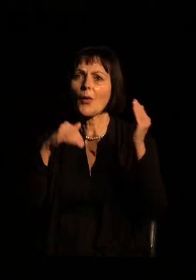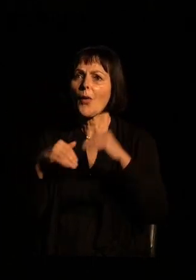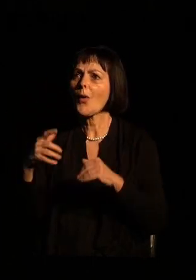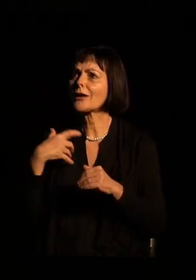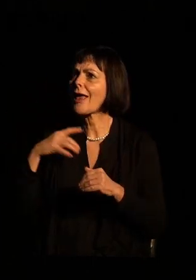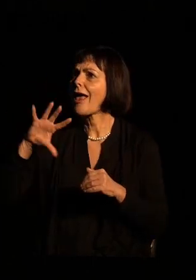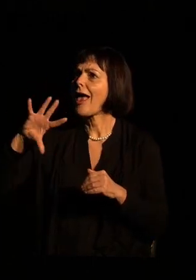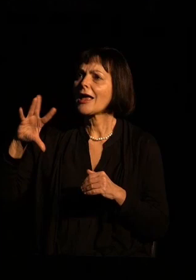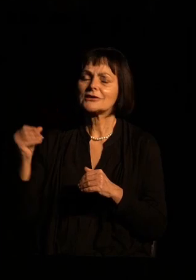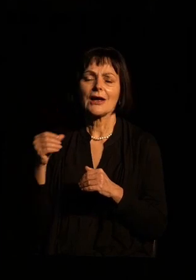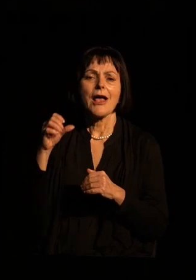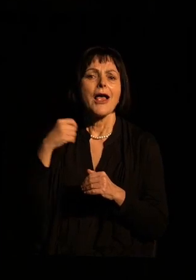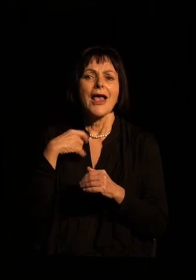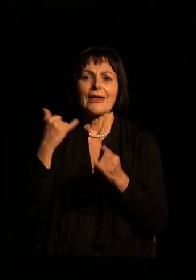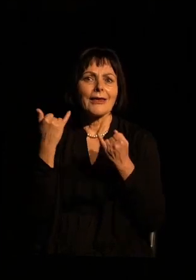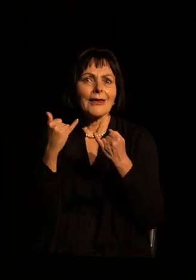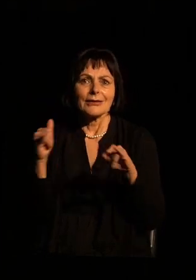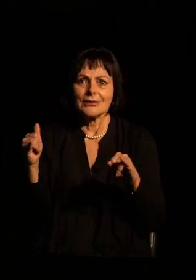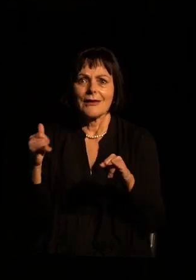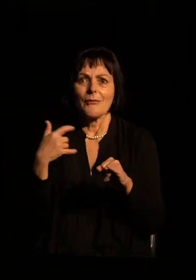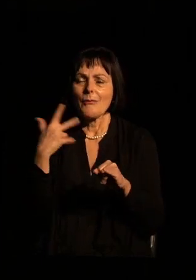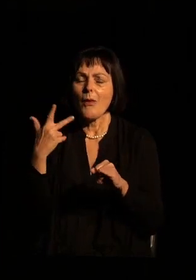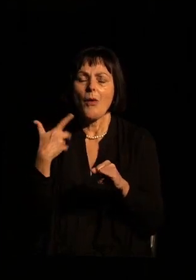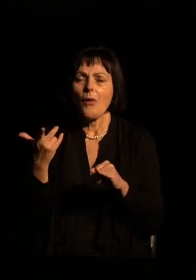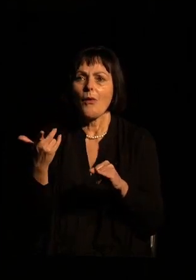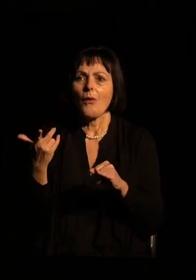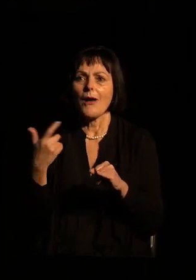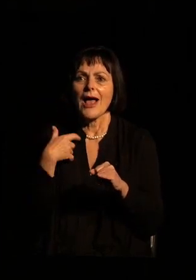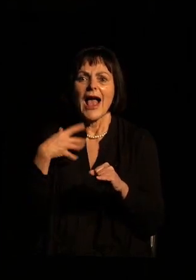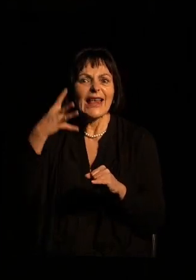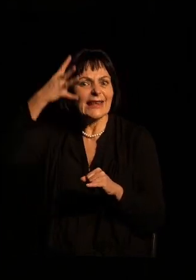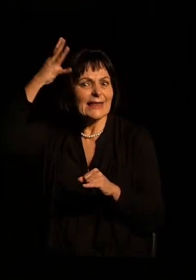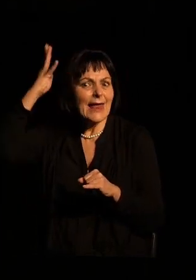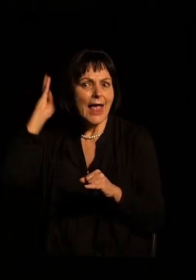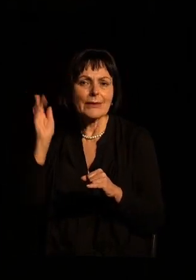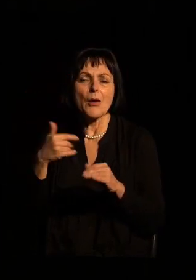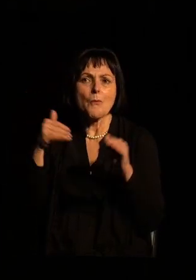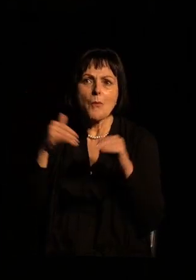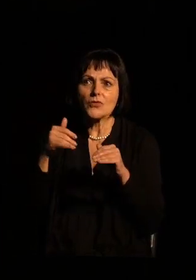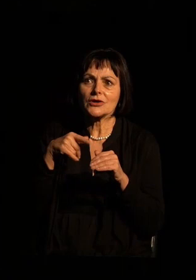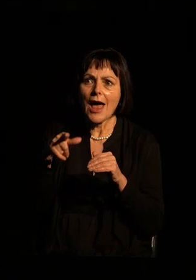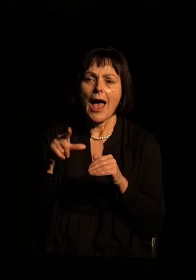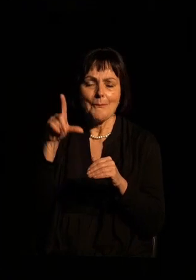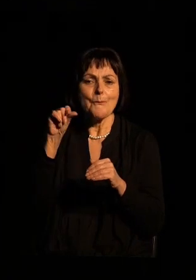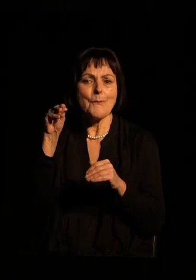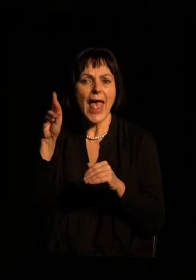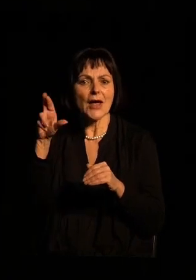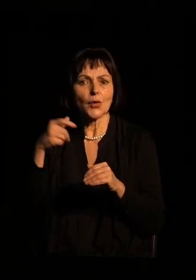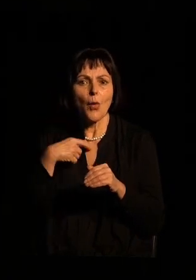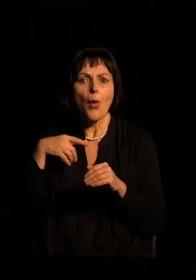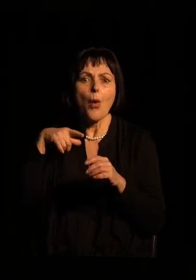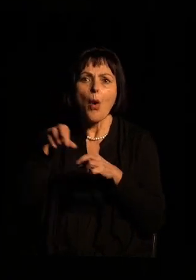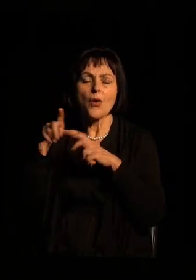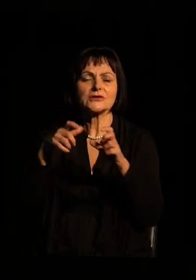egzotyka niesamowita, bo tam jednak ci Indianie, których można nazwać Peruwiańczycy, chodzą